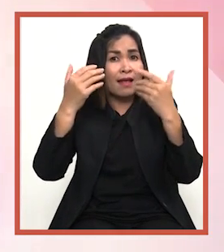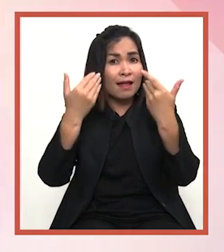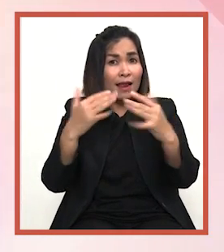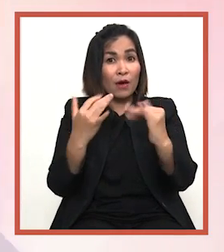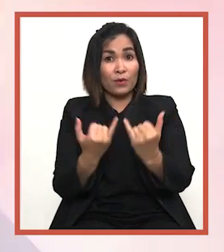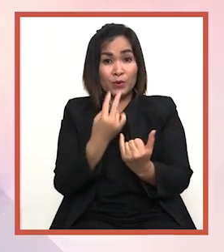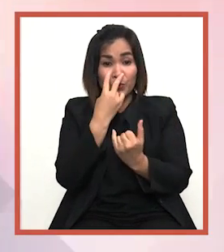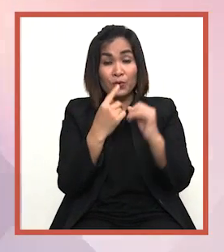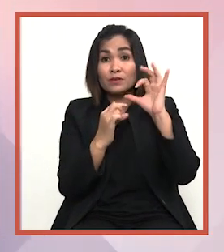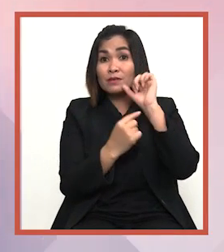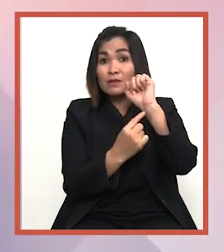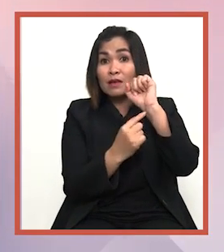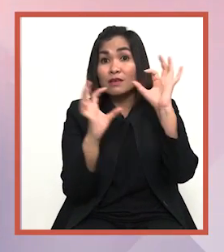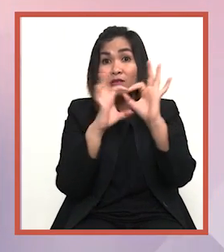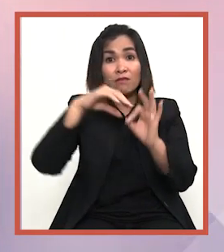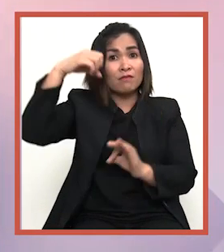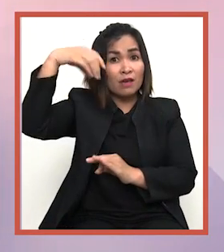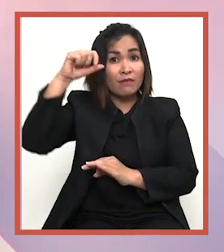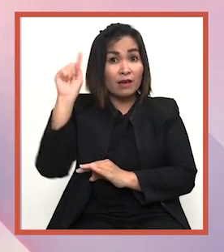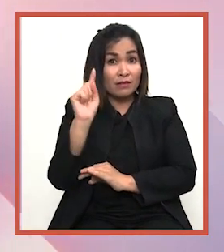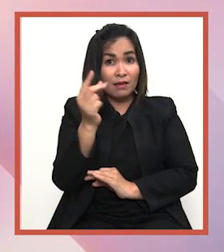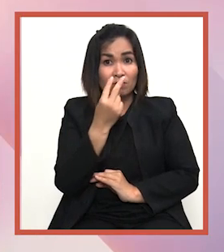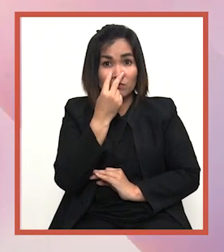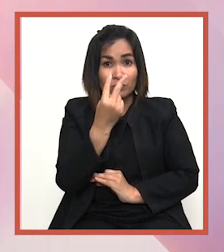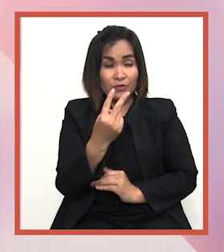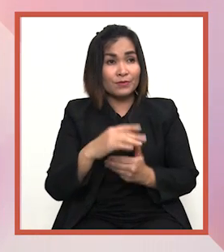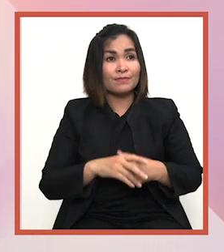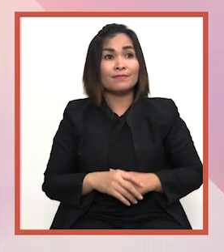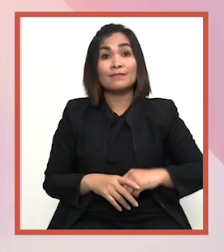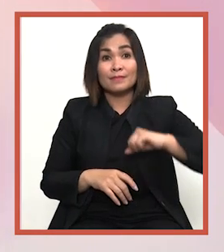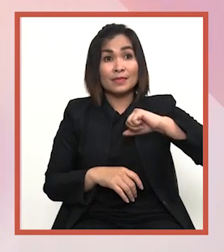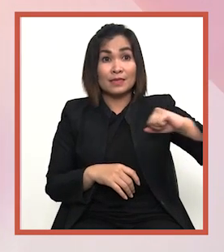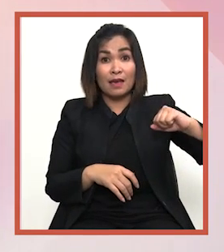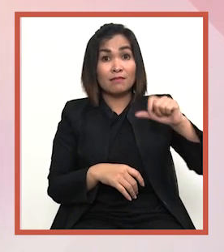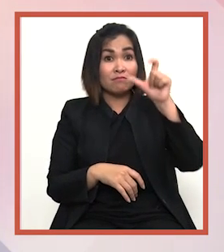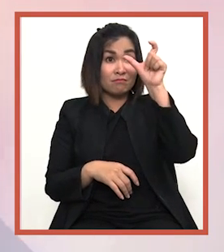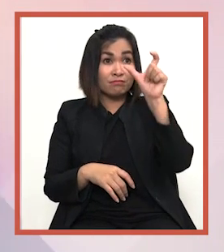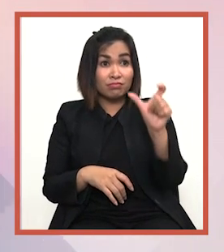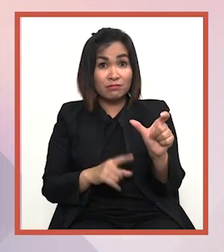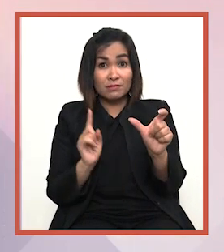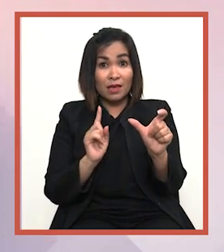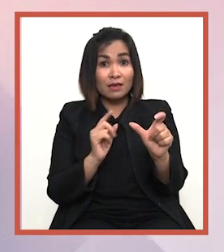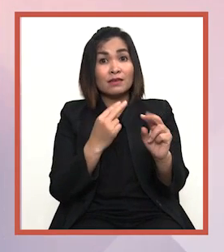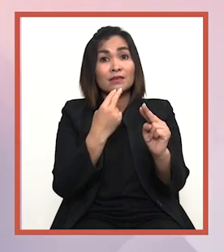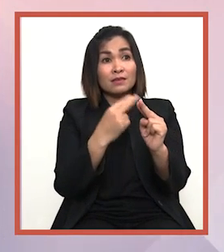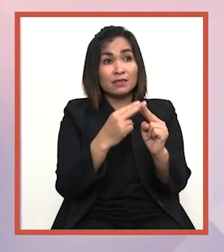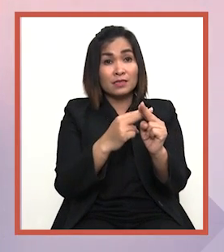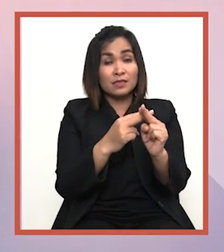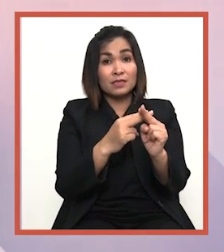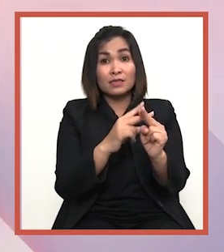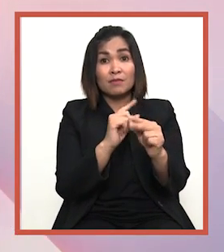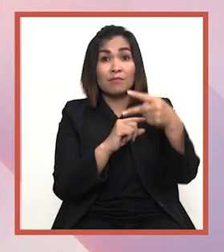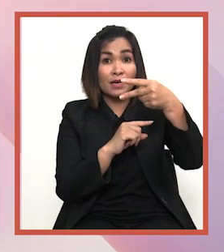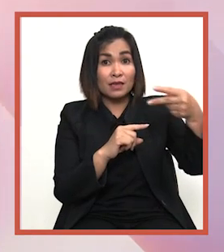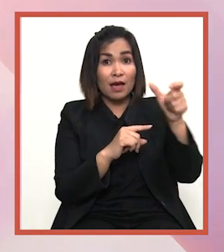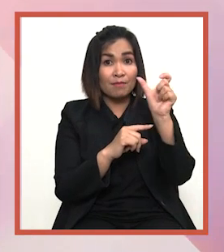างไฟฟ้ากันบ้างนะครับนะทางด้านซ้ายมือนะครับนะจะเป็นชื่อนะครับของเจ้าตัวสัญลักษณ์นั้น